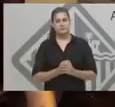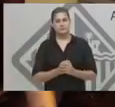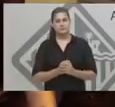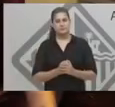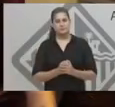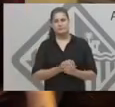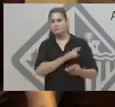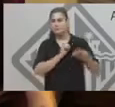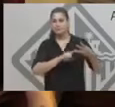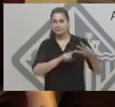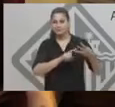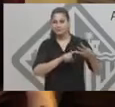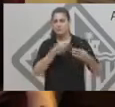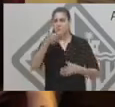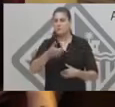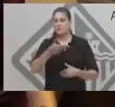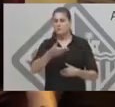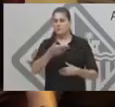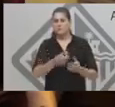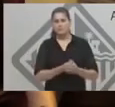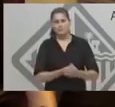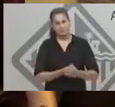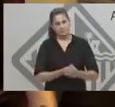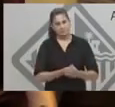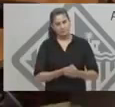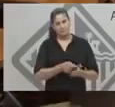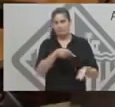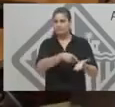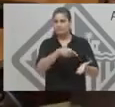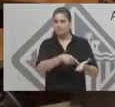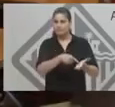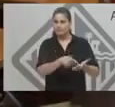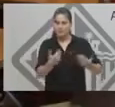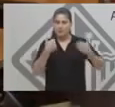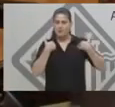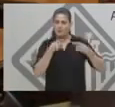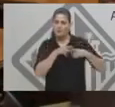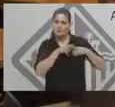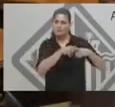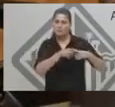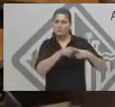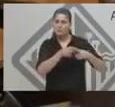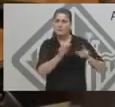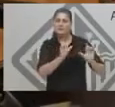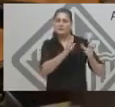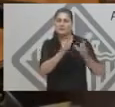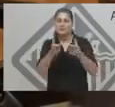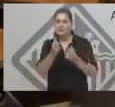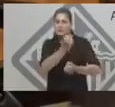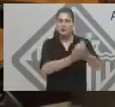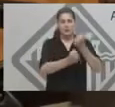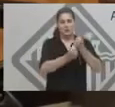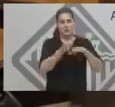Un tercer punt important. Exigir corresponsabilitat als sectors econòmics en el model de